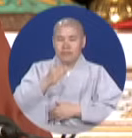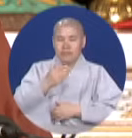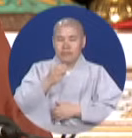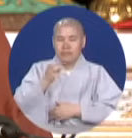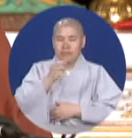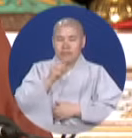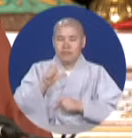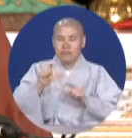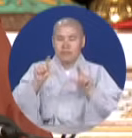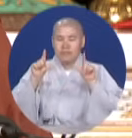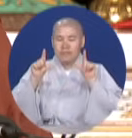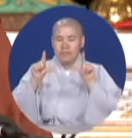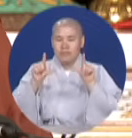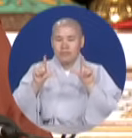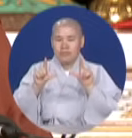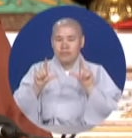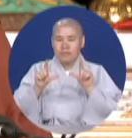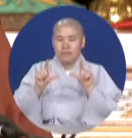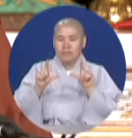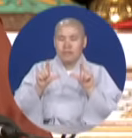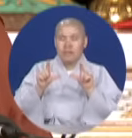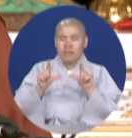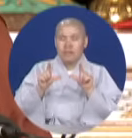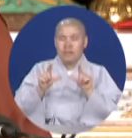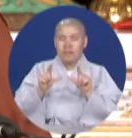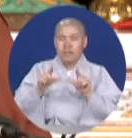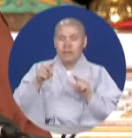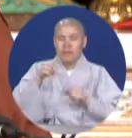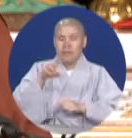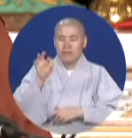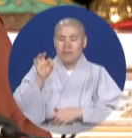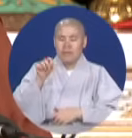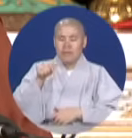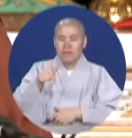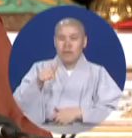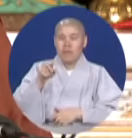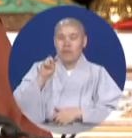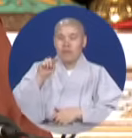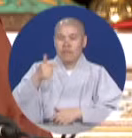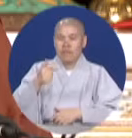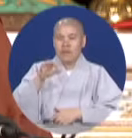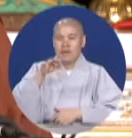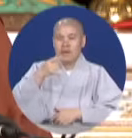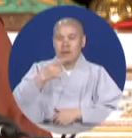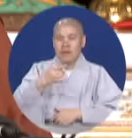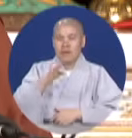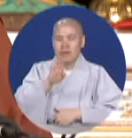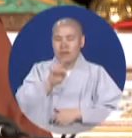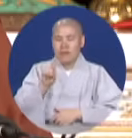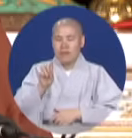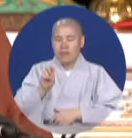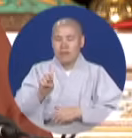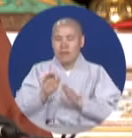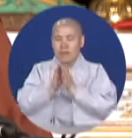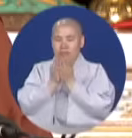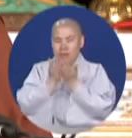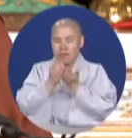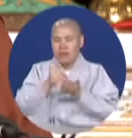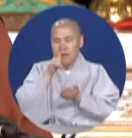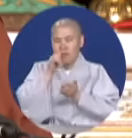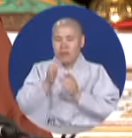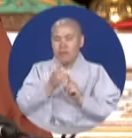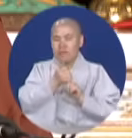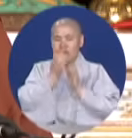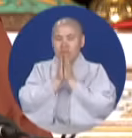1935년에 간행이 된 성문의범이라고 하는 책이 있습니다. 부처님께 예경하고